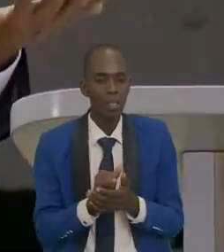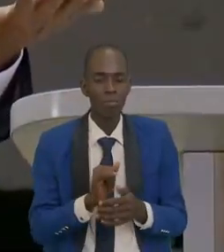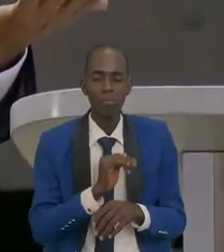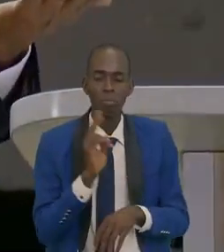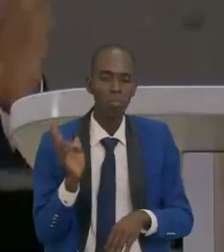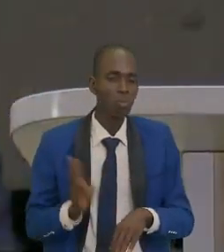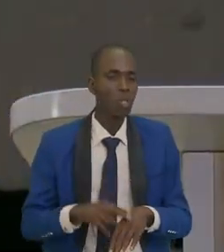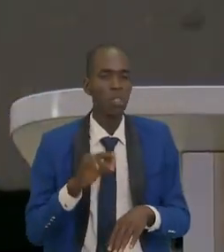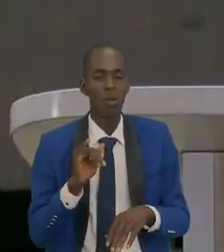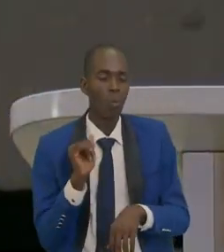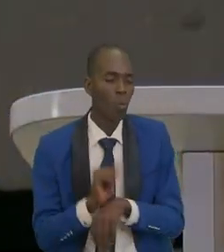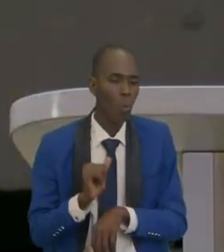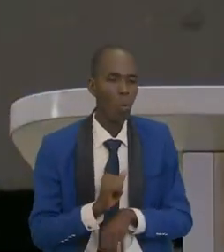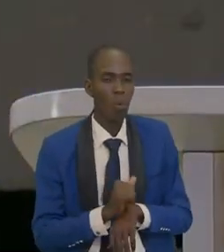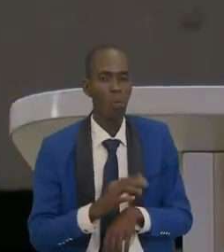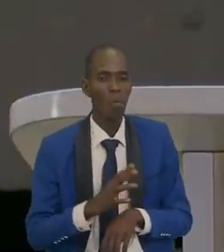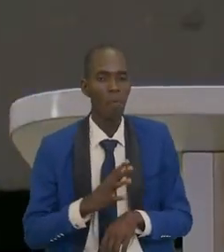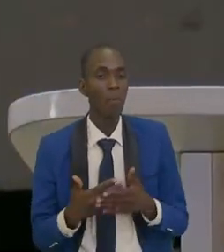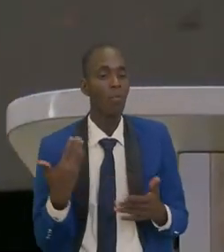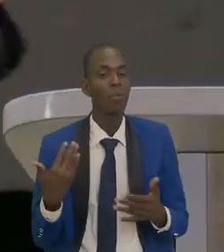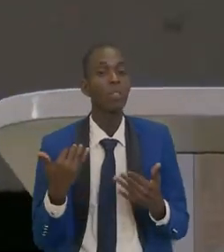avant, morts.